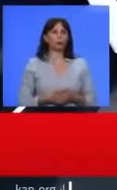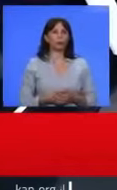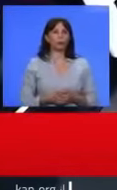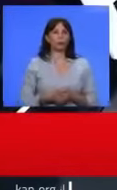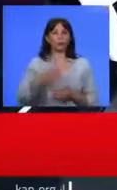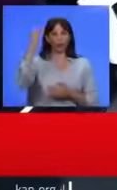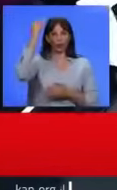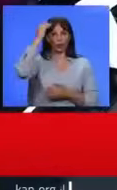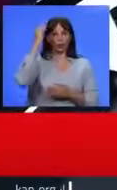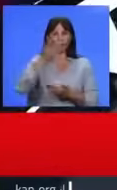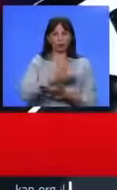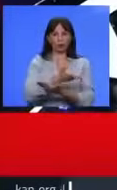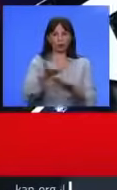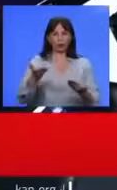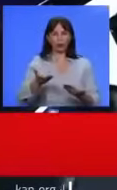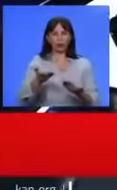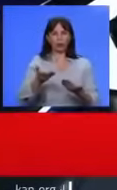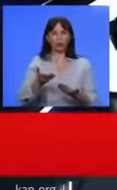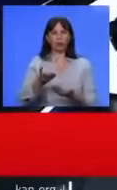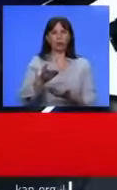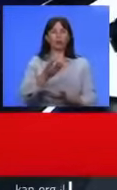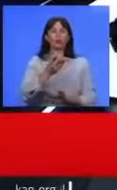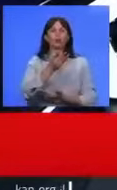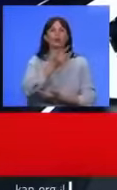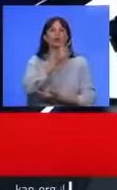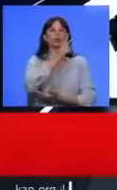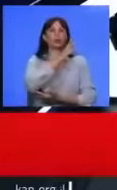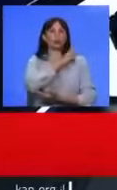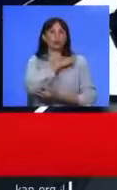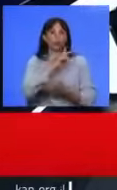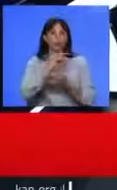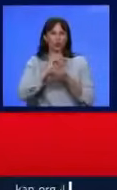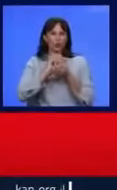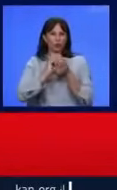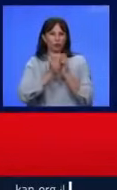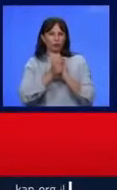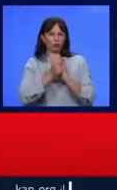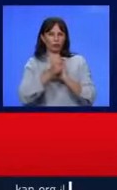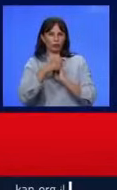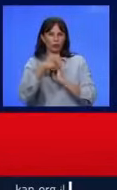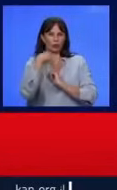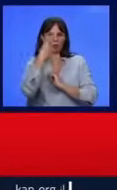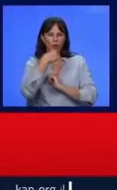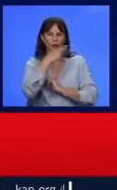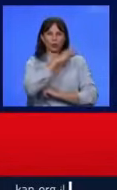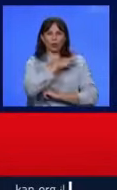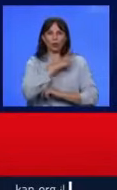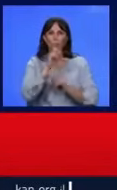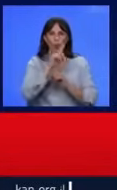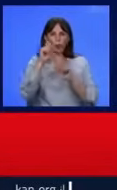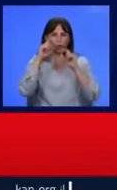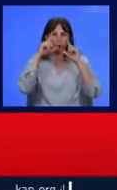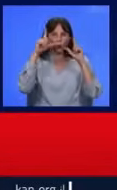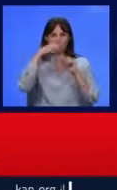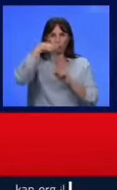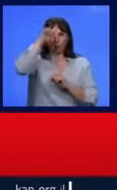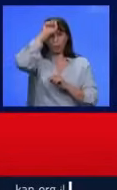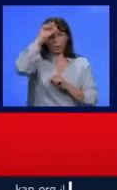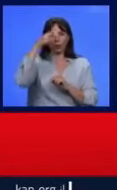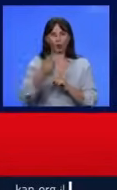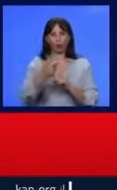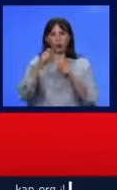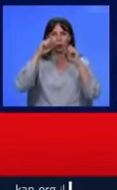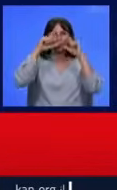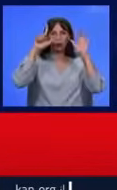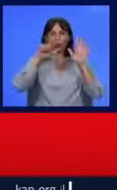לכולם שסגן איקס, שהתחזה לסרן איקס, לא התעורר בבוקר בברלין. הוא התעורר במדינת ישראל בשביל לאוקטובר,